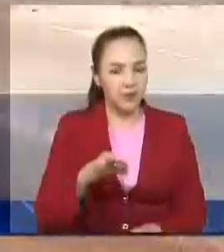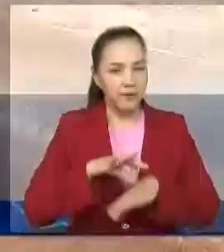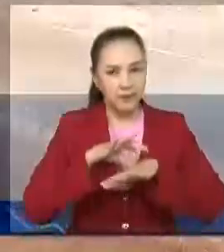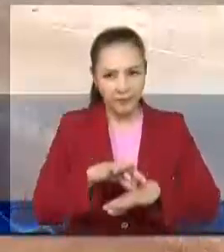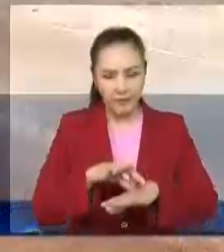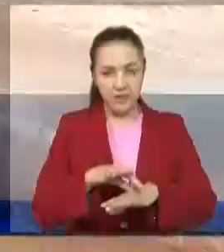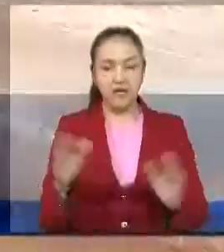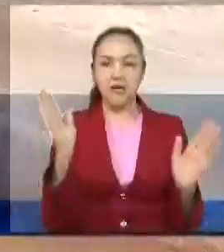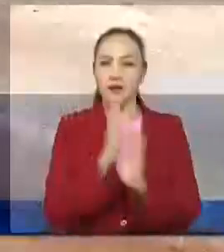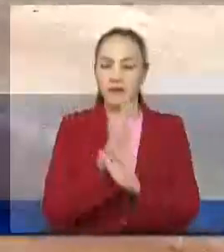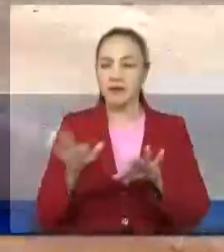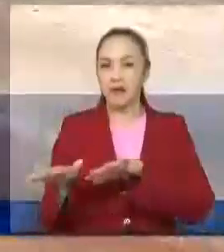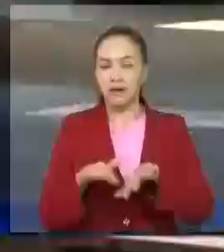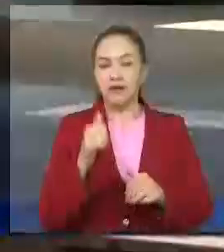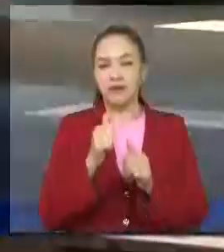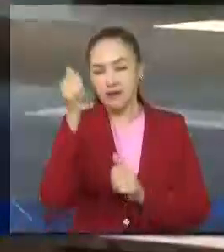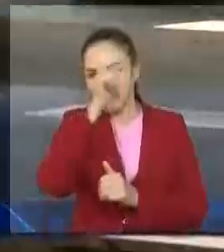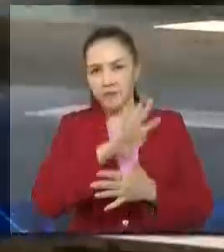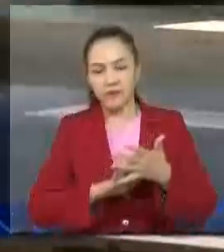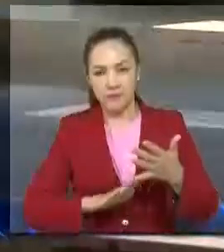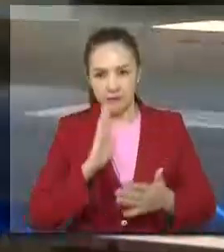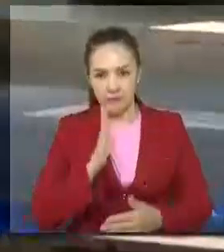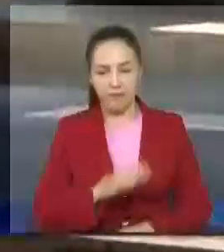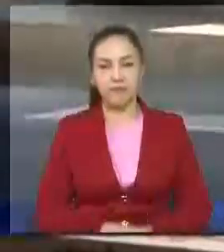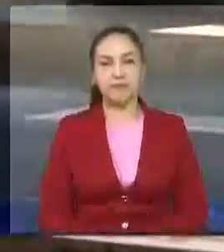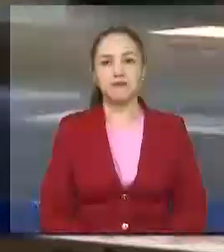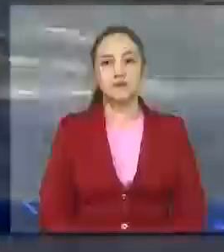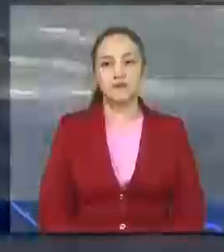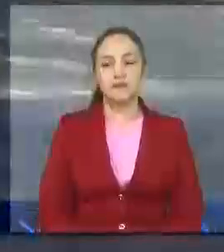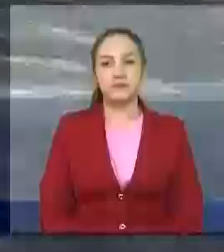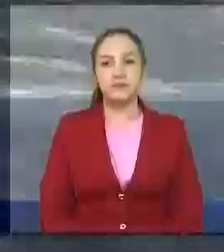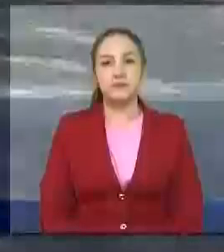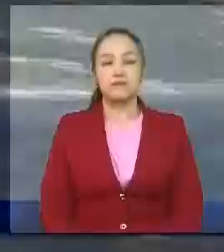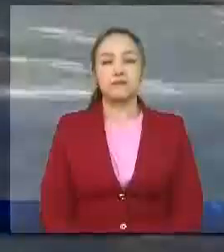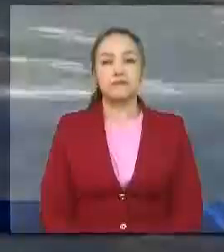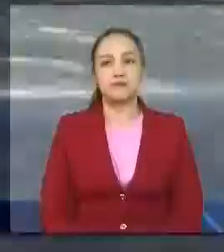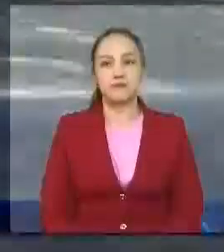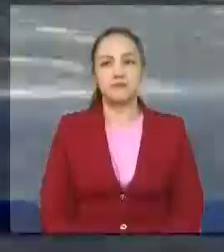өтті. Экологиялық шара жыл соңына дейін жалғасады. Гүлдана Байқызы, Самат Қалекенов, Ақтөбе телеарнасы.